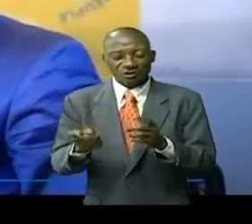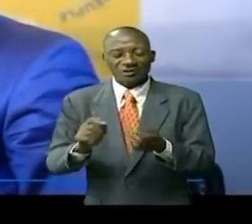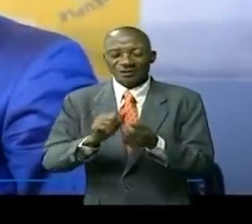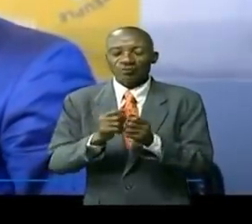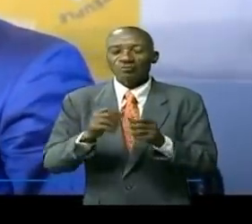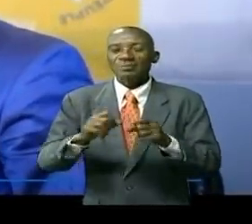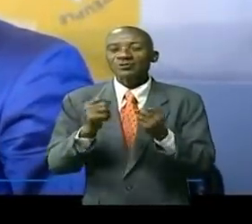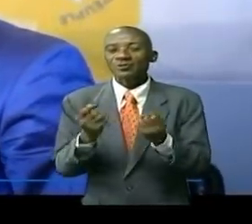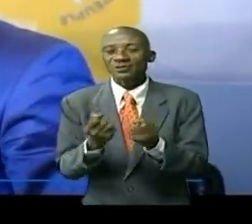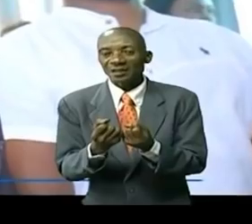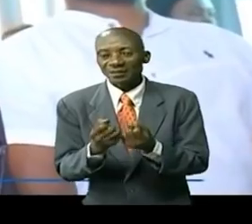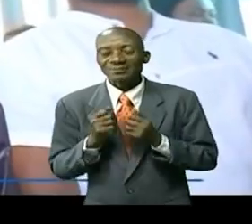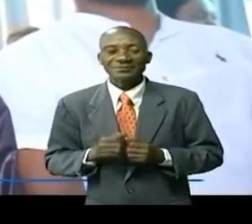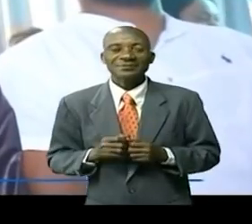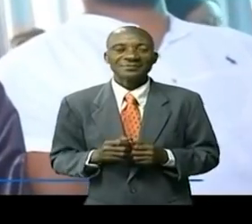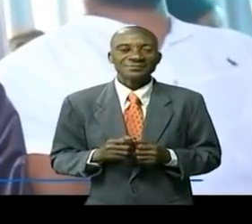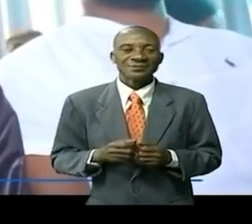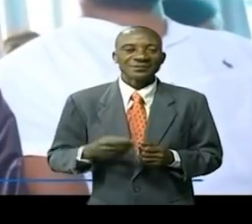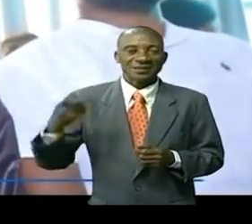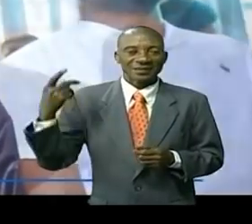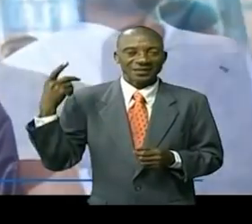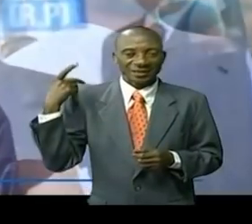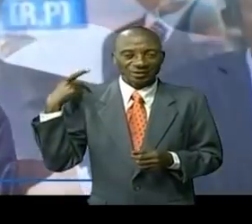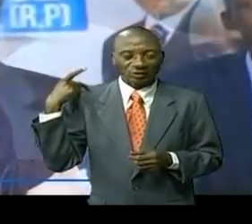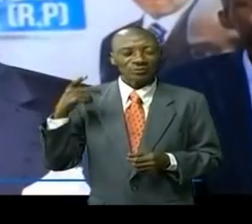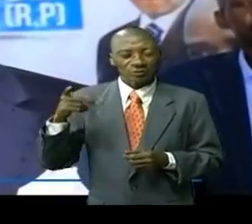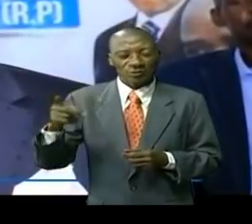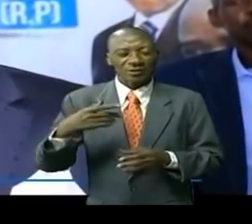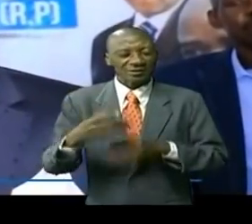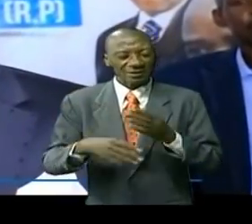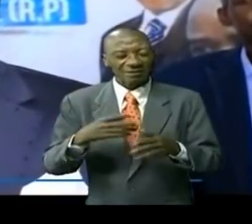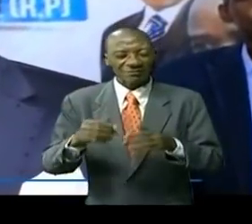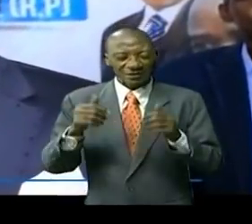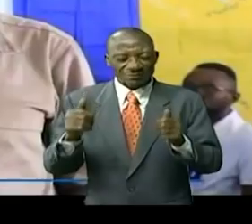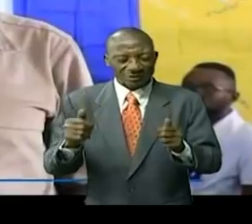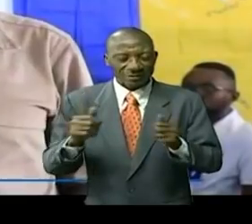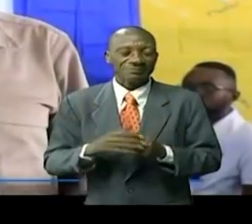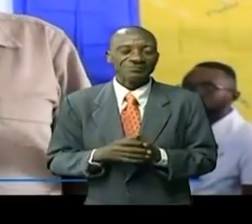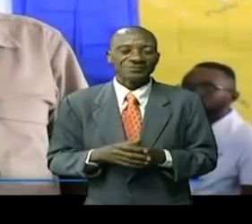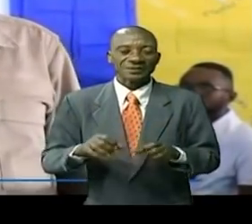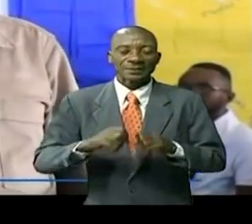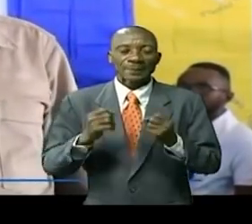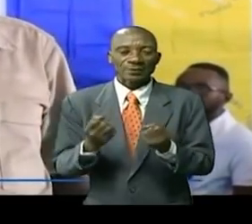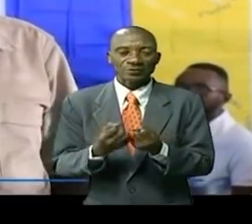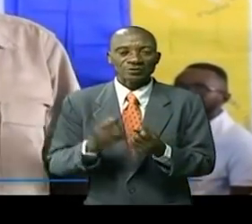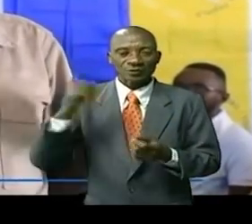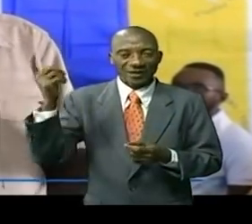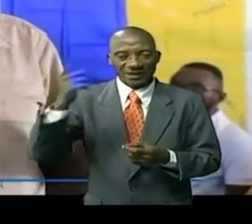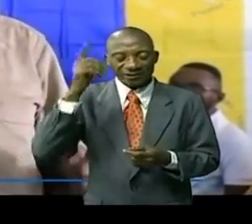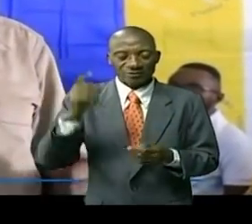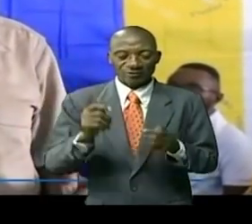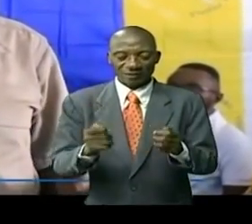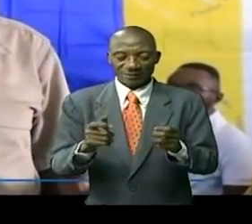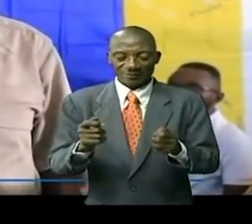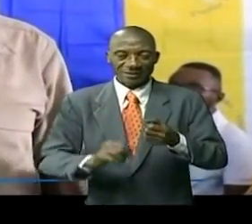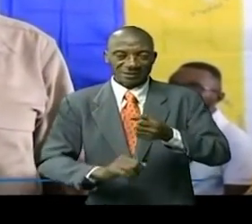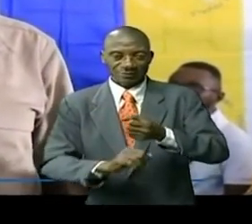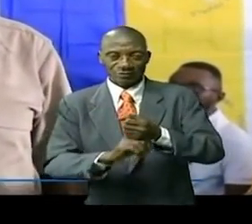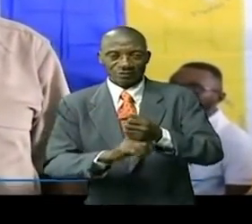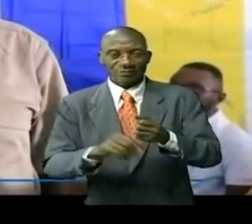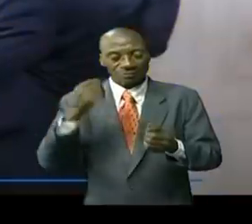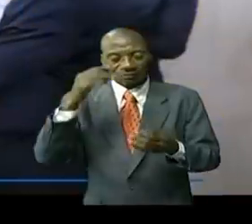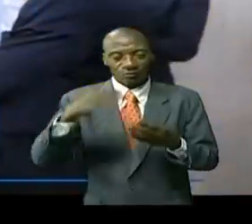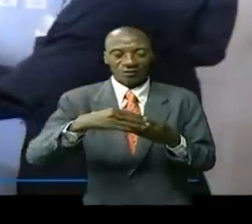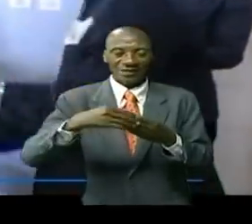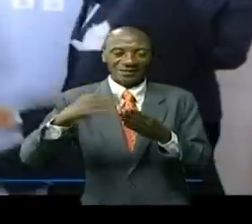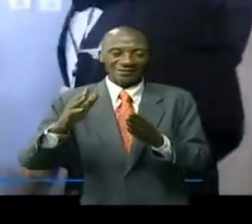Nzangi voit ses efforts récompensés par ses prix patriotiques. L'Association internationale de presse d'appui au leadership qui